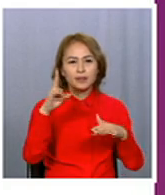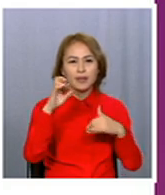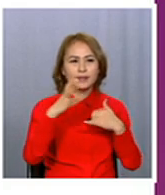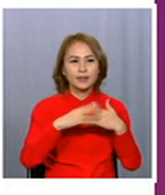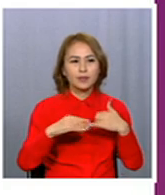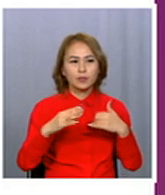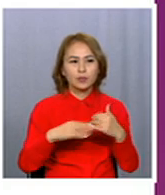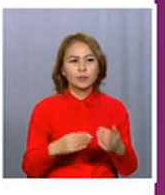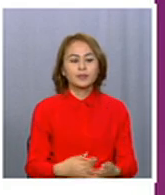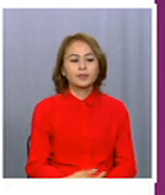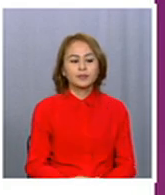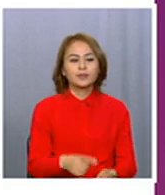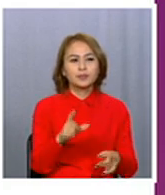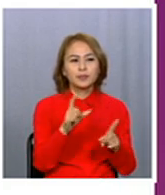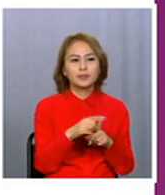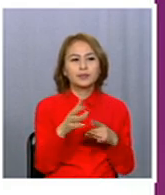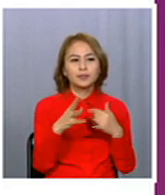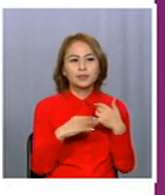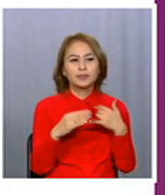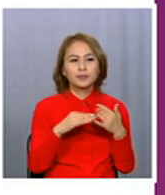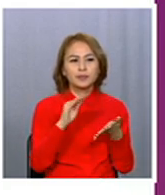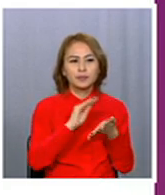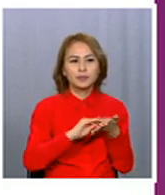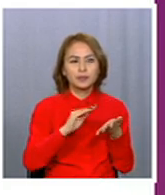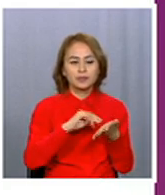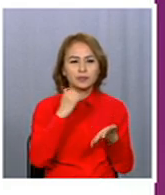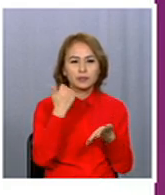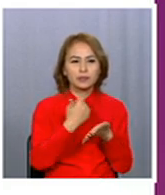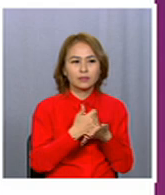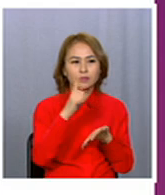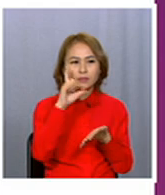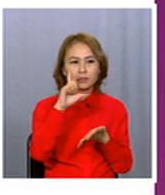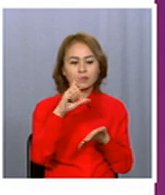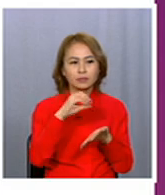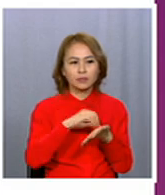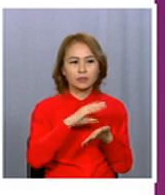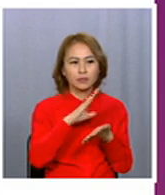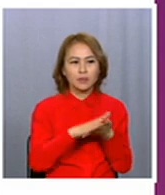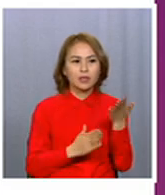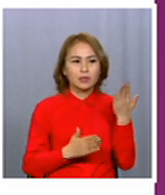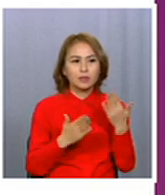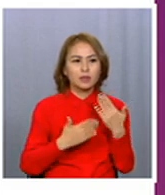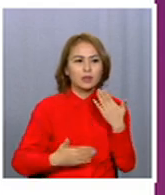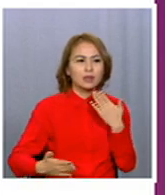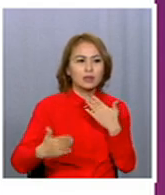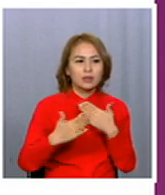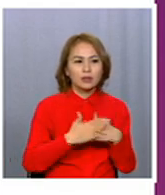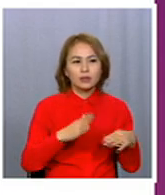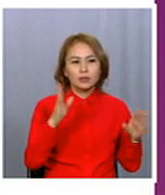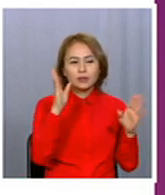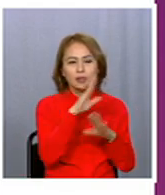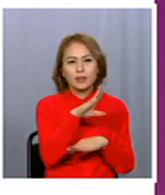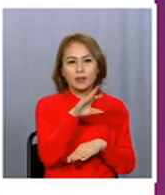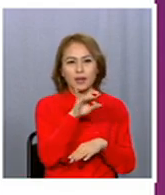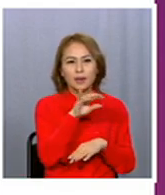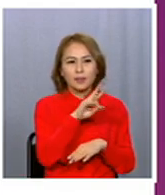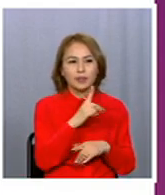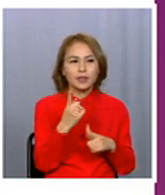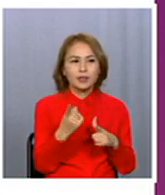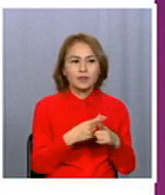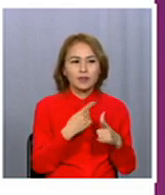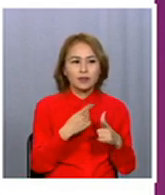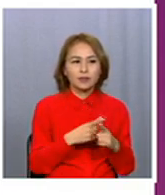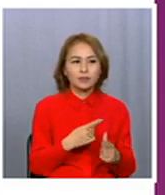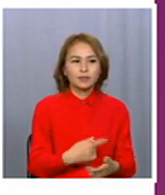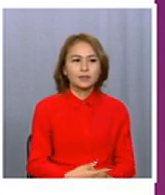Землю. Слово «Земля» пишется заглавной буквы, если перед нами астрологический термин названия